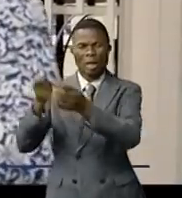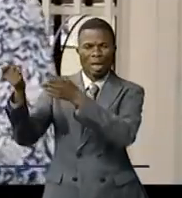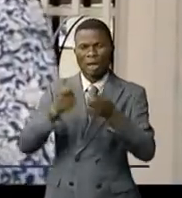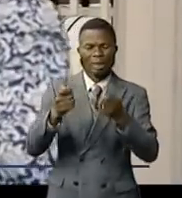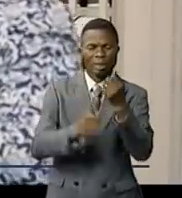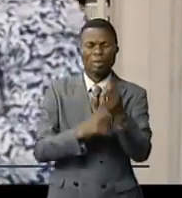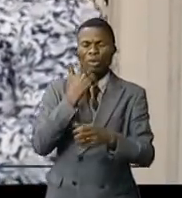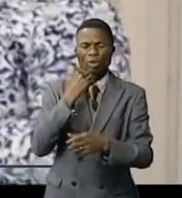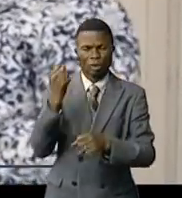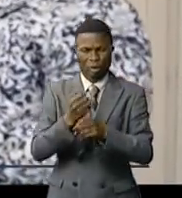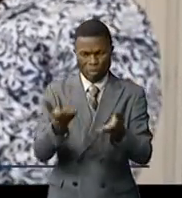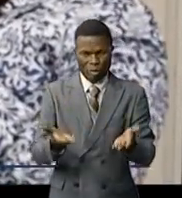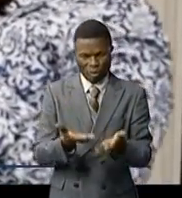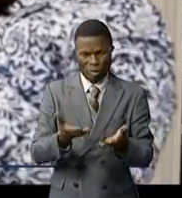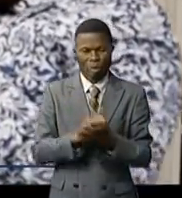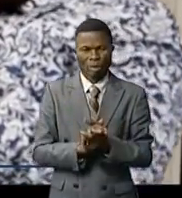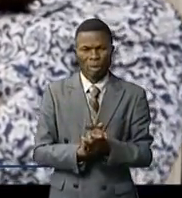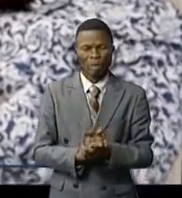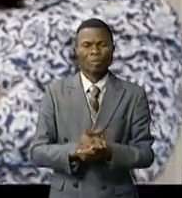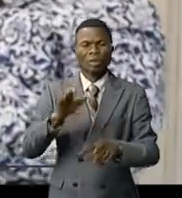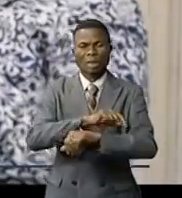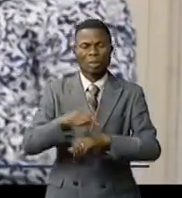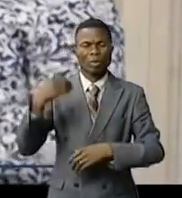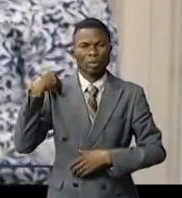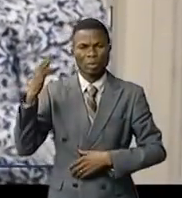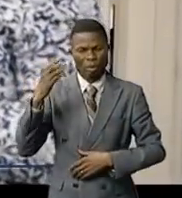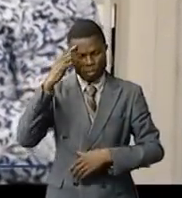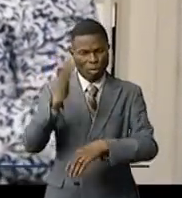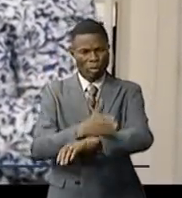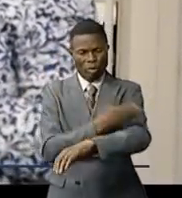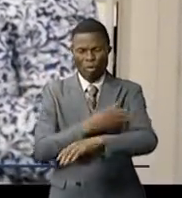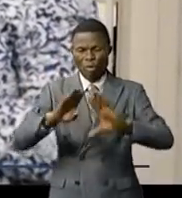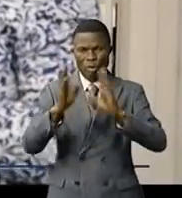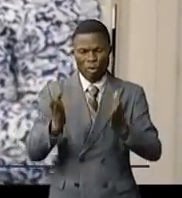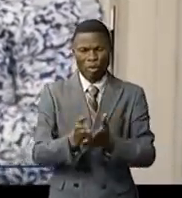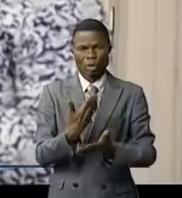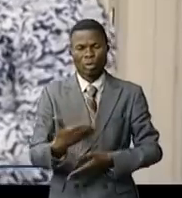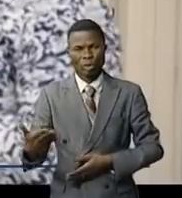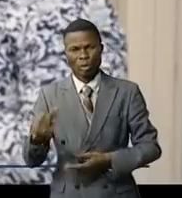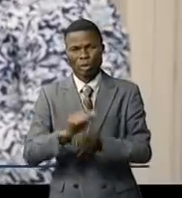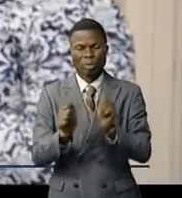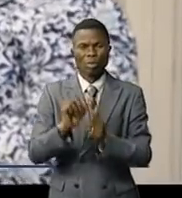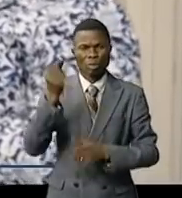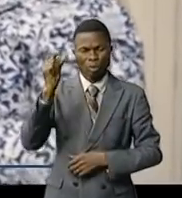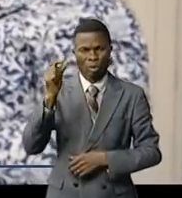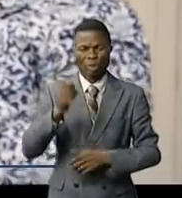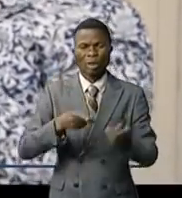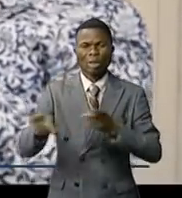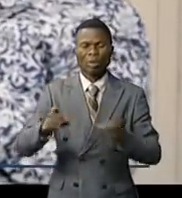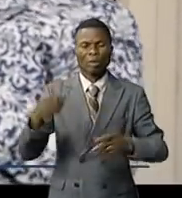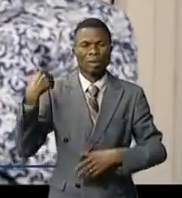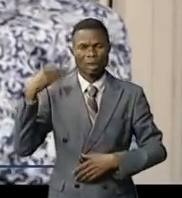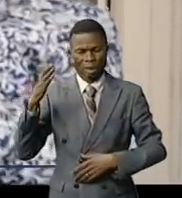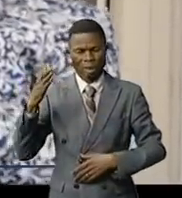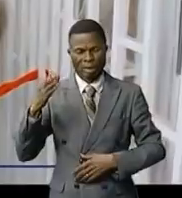et assister tout opérateur auprès de l'administration publique pour l'aboutissement de toutes les démarches en matière de mines, marché public, licence